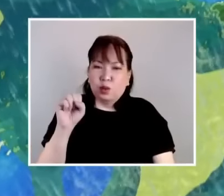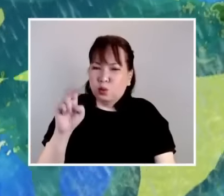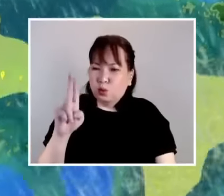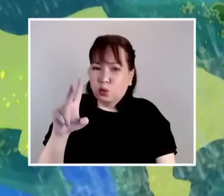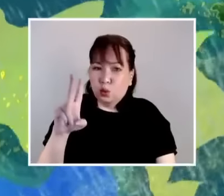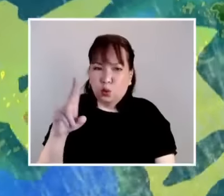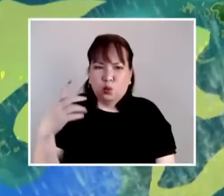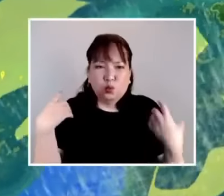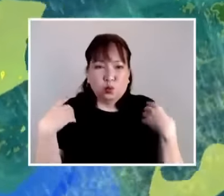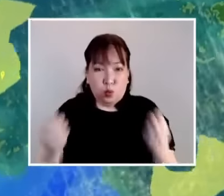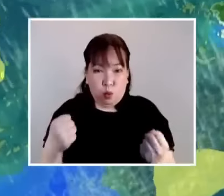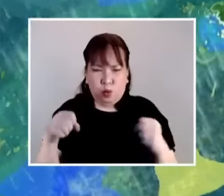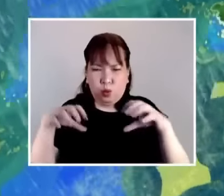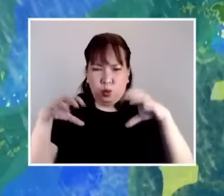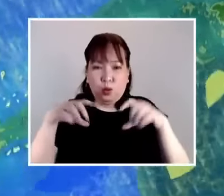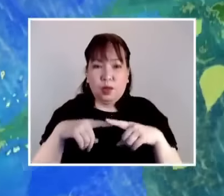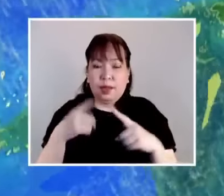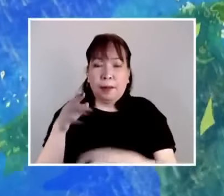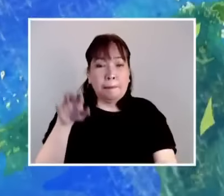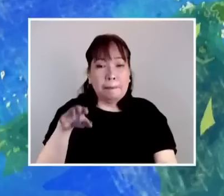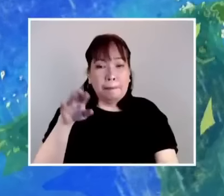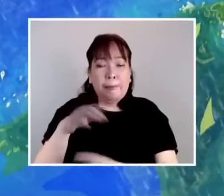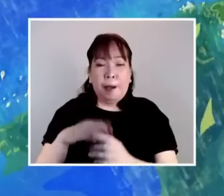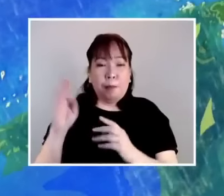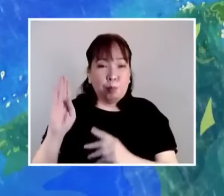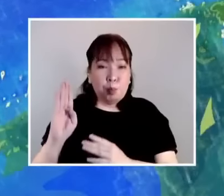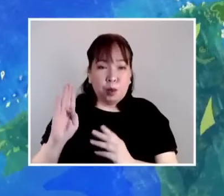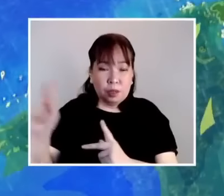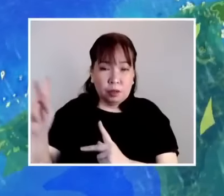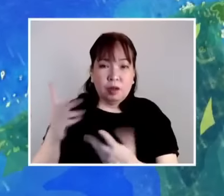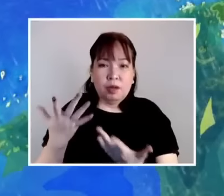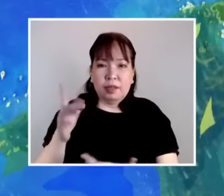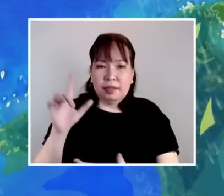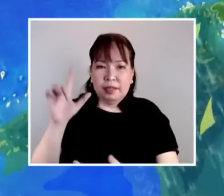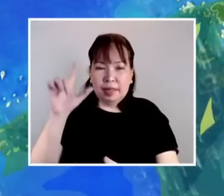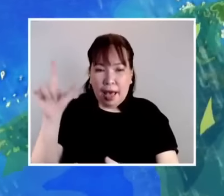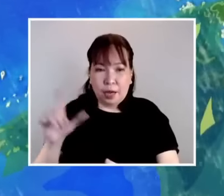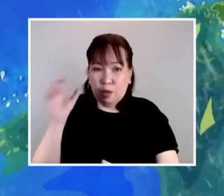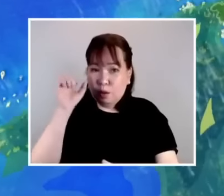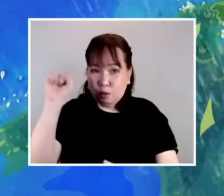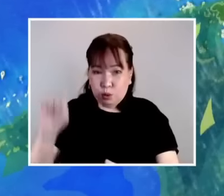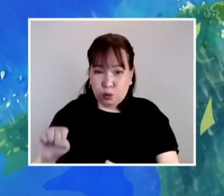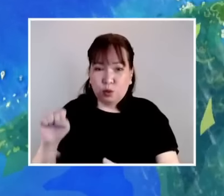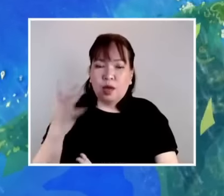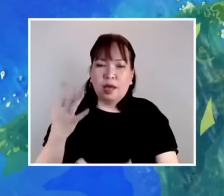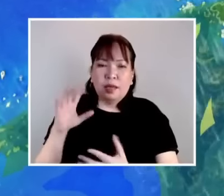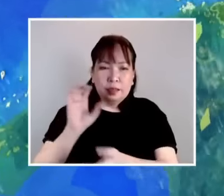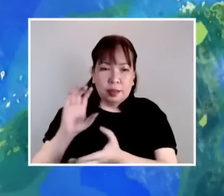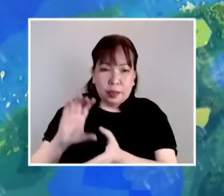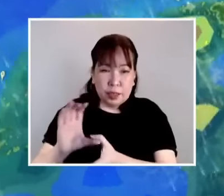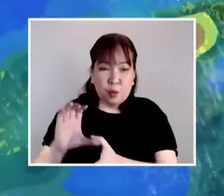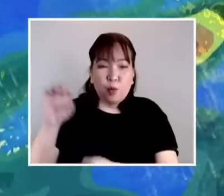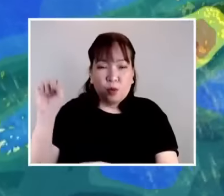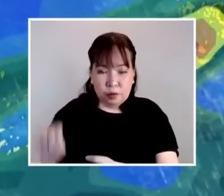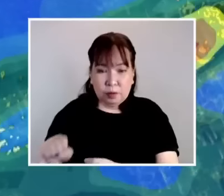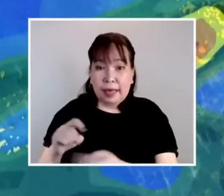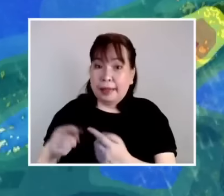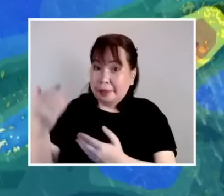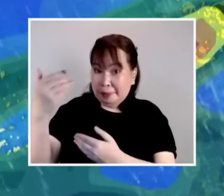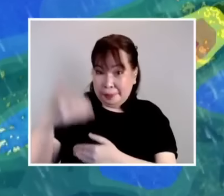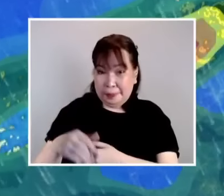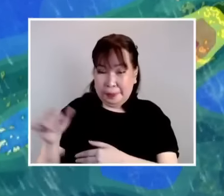ulan, sa hapon sa bahagi po ng Bukidnon, Lanao del Sur at maging Zamboanga del Sur, at sa gabi sa bahagi po